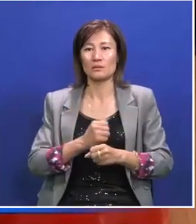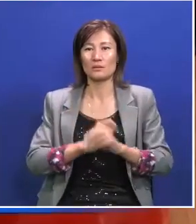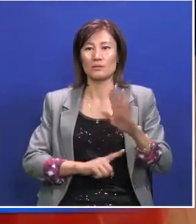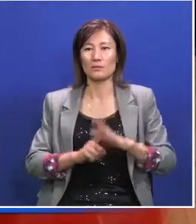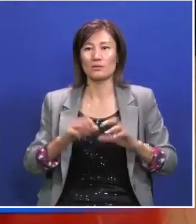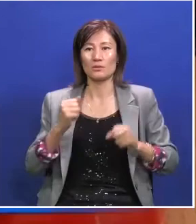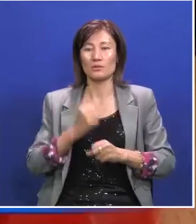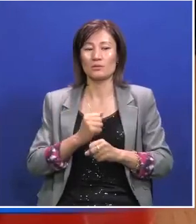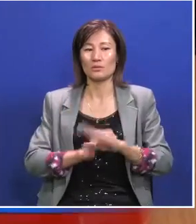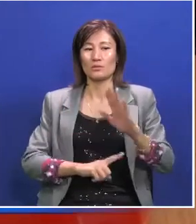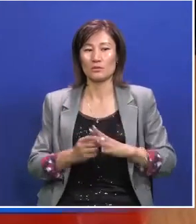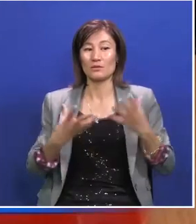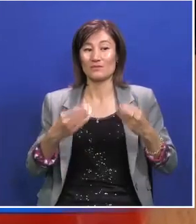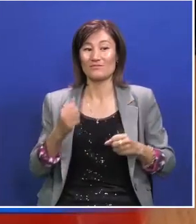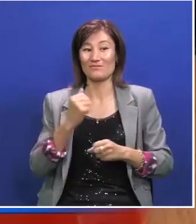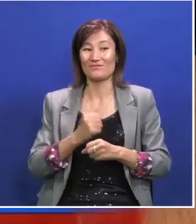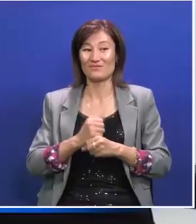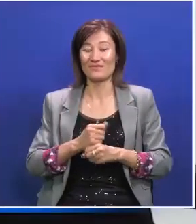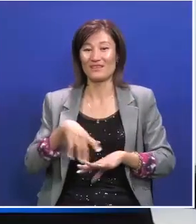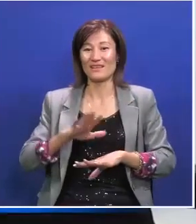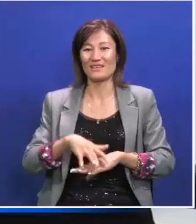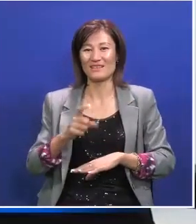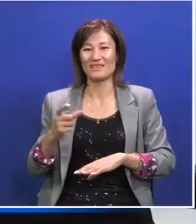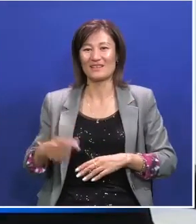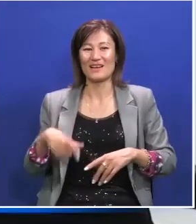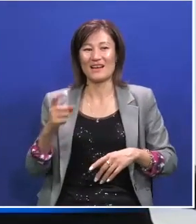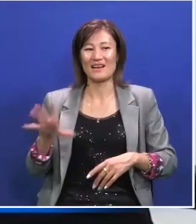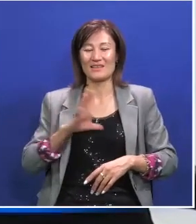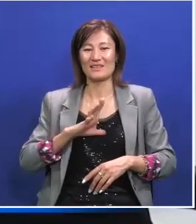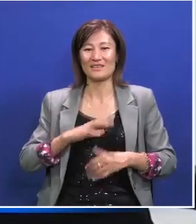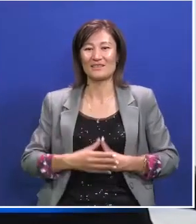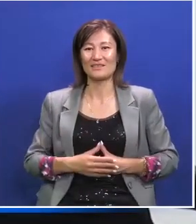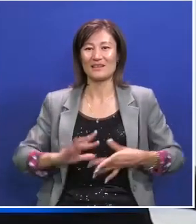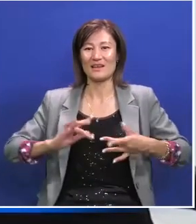жүргізілуде. Еліміздегі маңызды науқанға қатысқан әрбір азамат елдің әлеуметтік